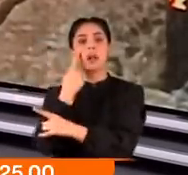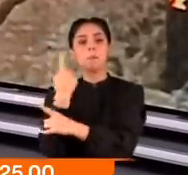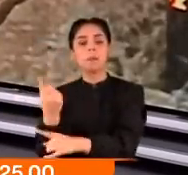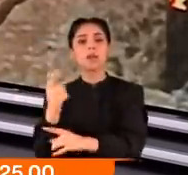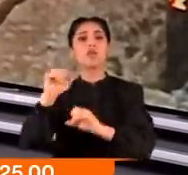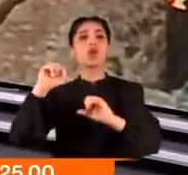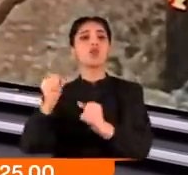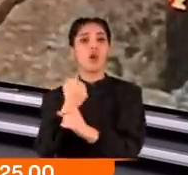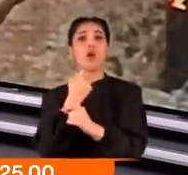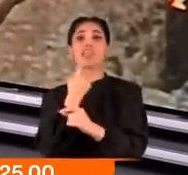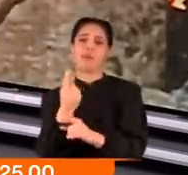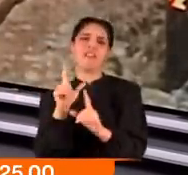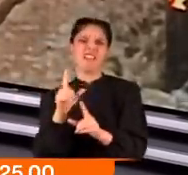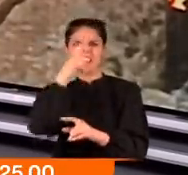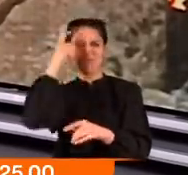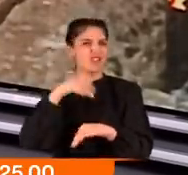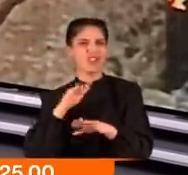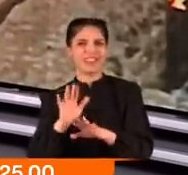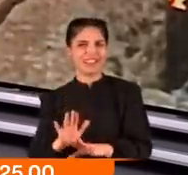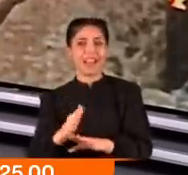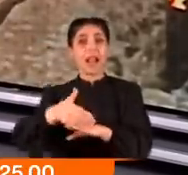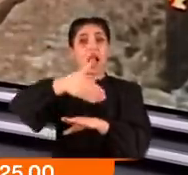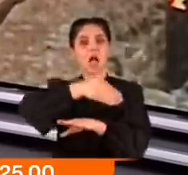de soğuk demek lazım. Önce